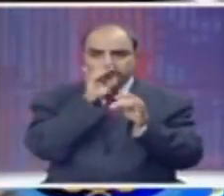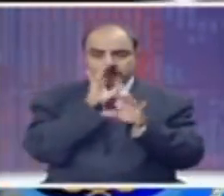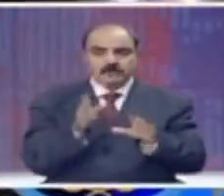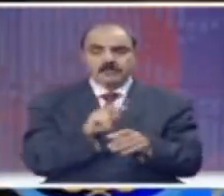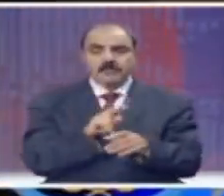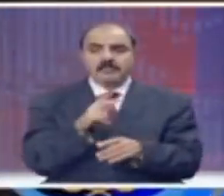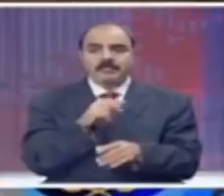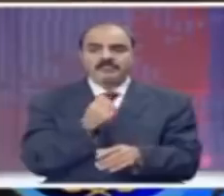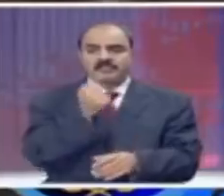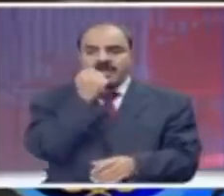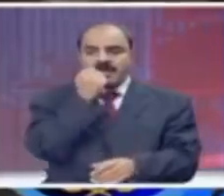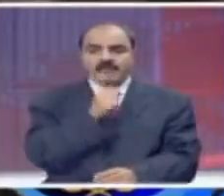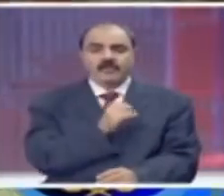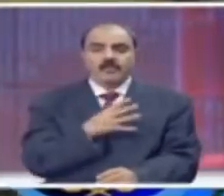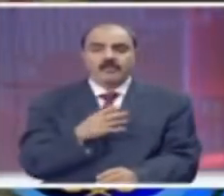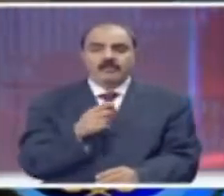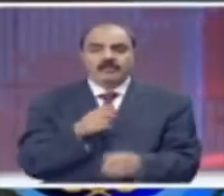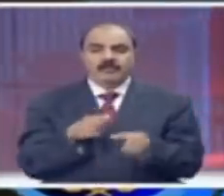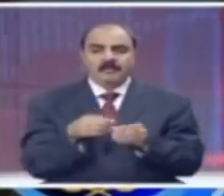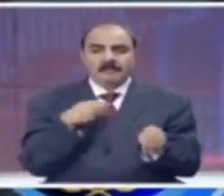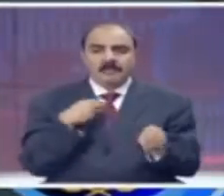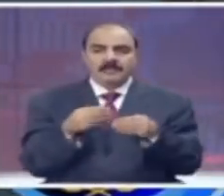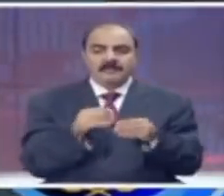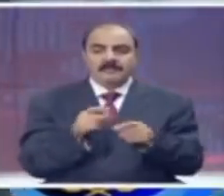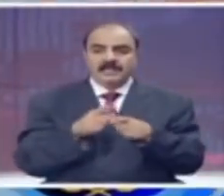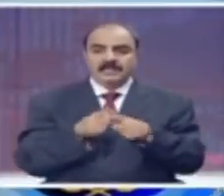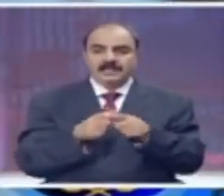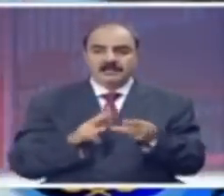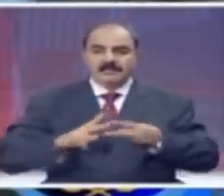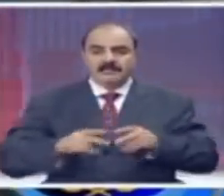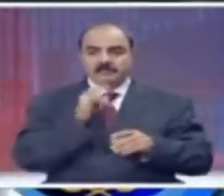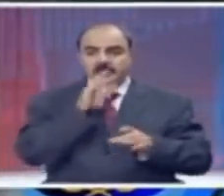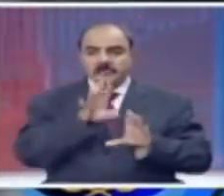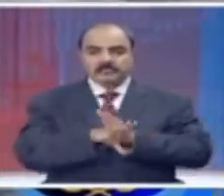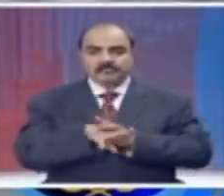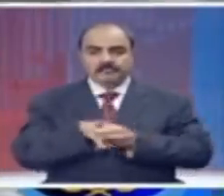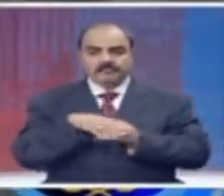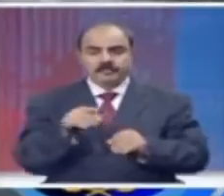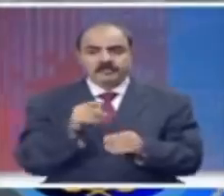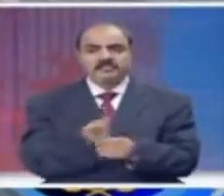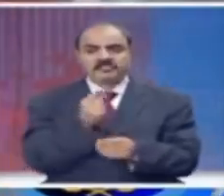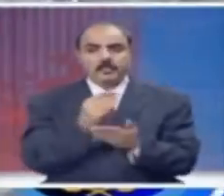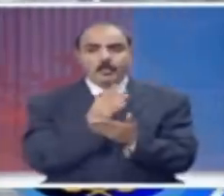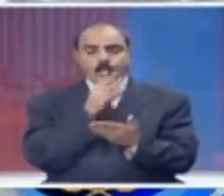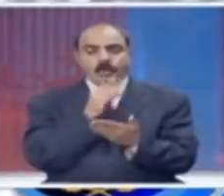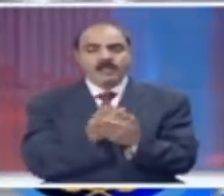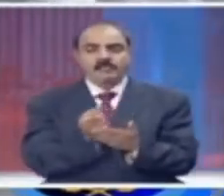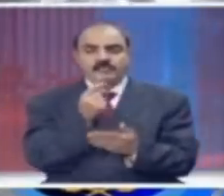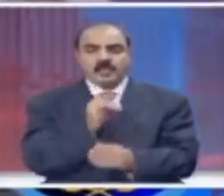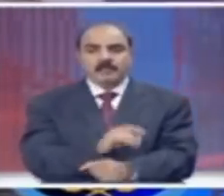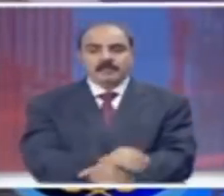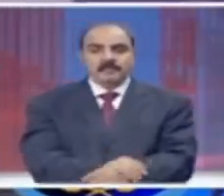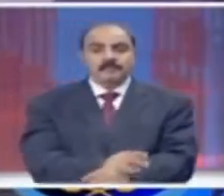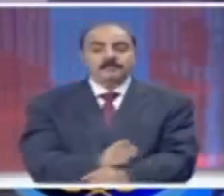نحو 17500 قطعة أواني بلاستيكية ومعدنية منتج نهائي جميعها بدون بيانات ومجهولة